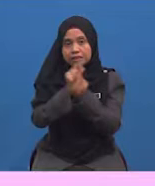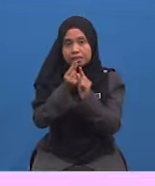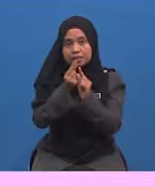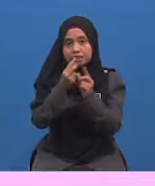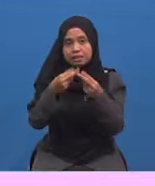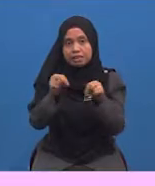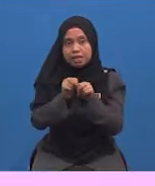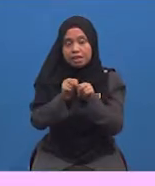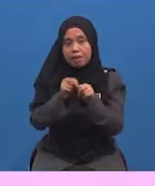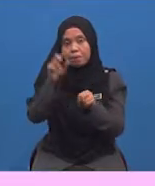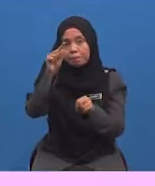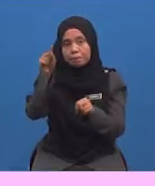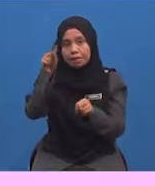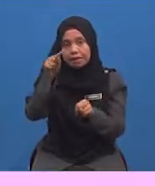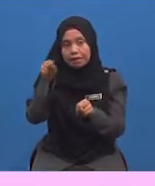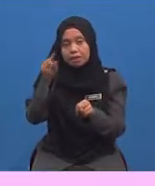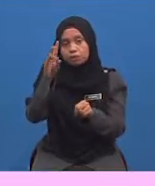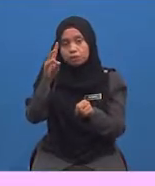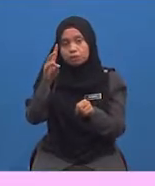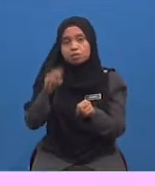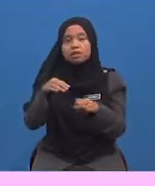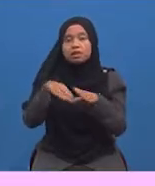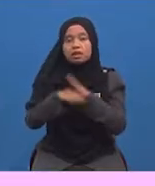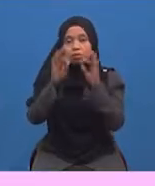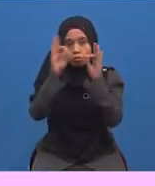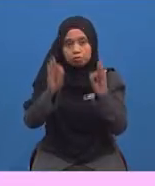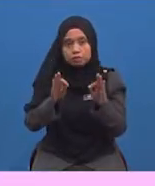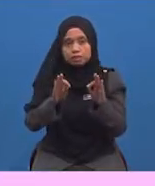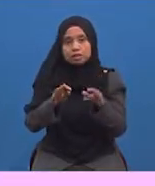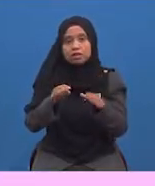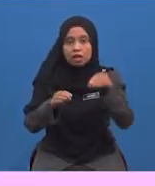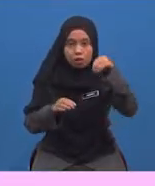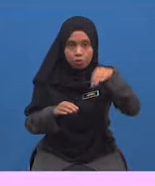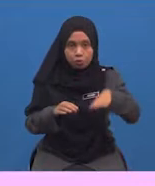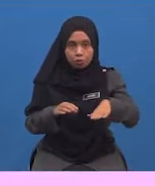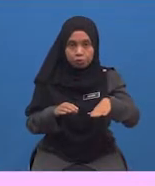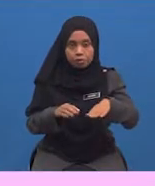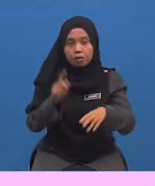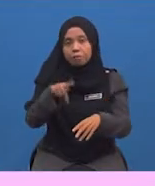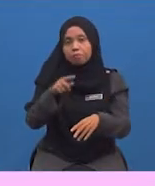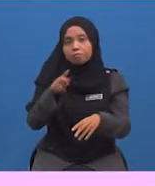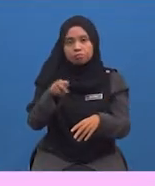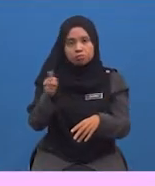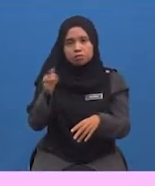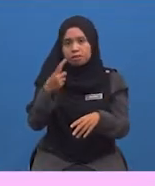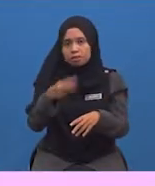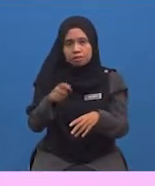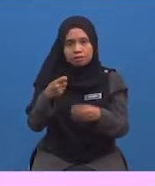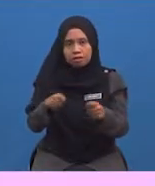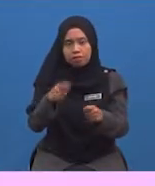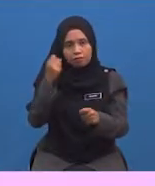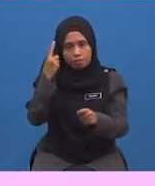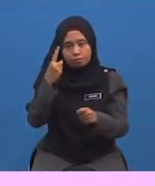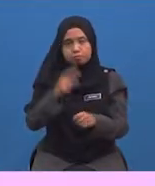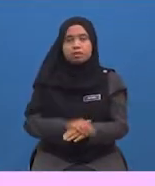dan t ke dalam rumus isi padu kon. Pasti anda telah hafal rumus tersebut.